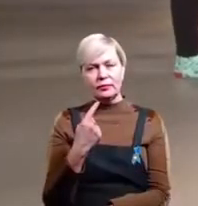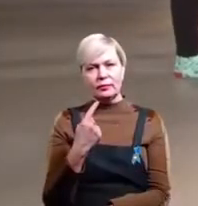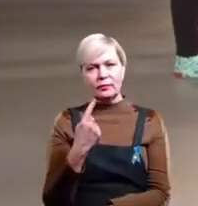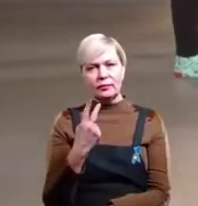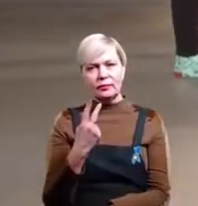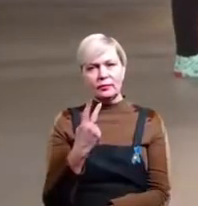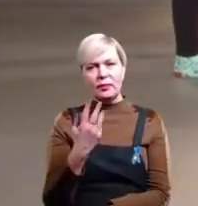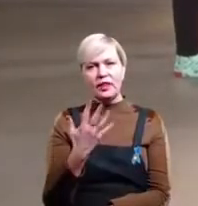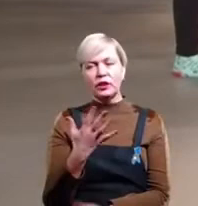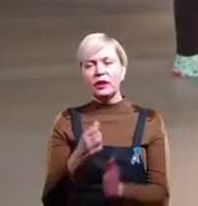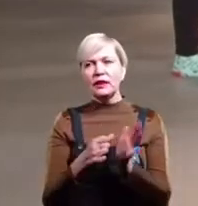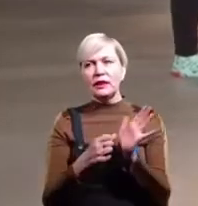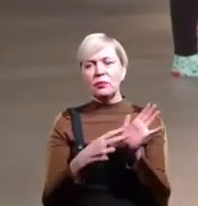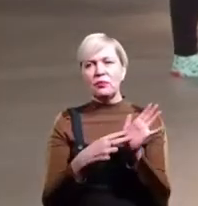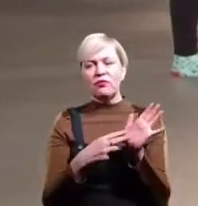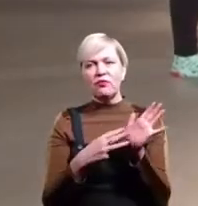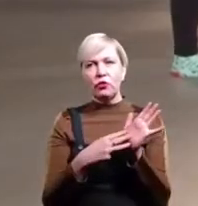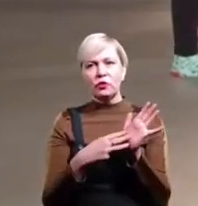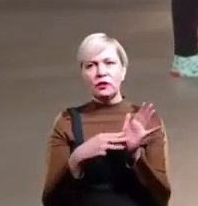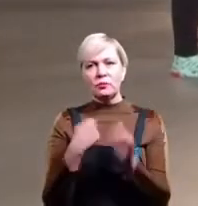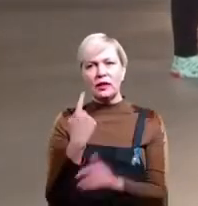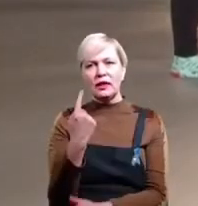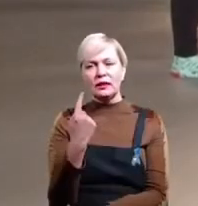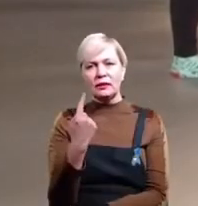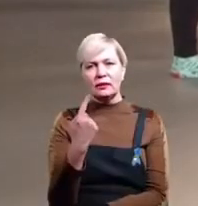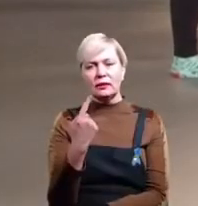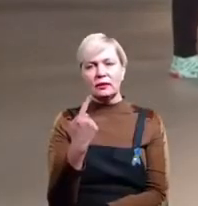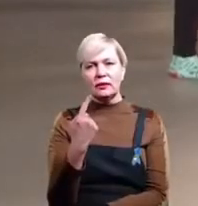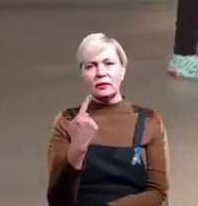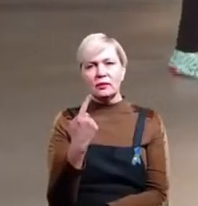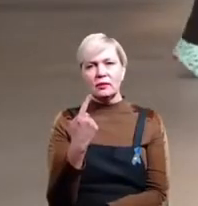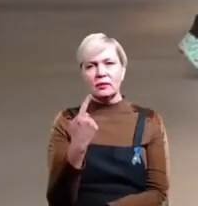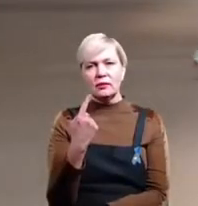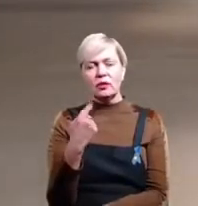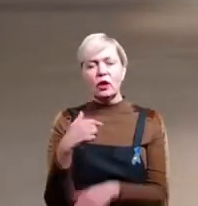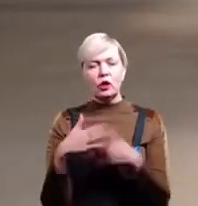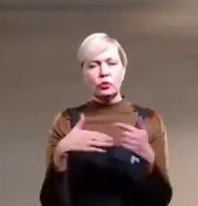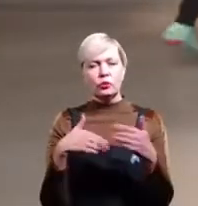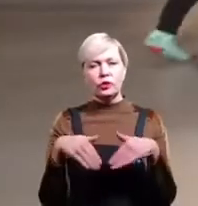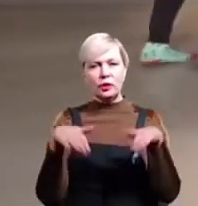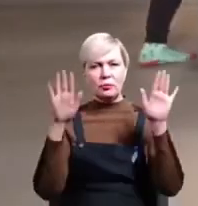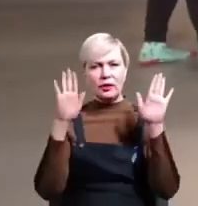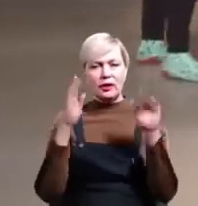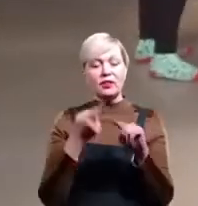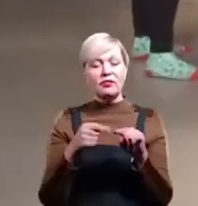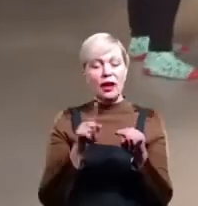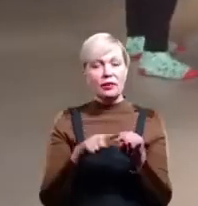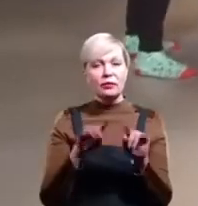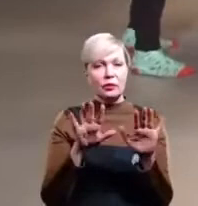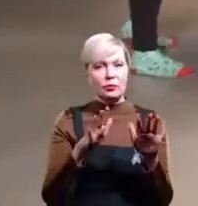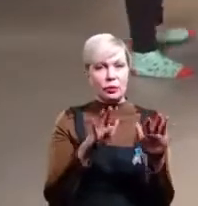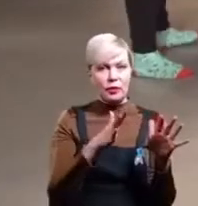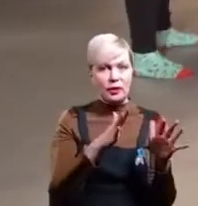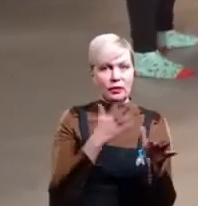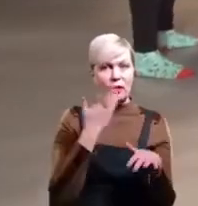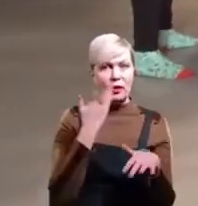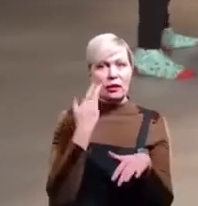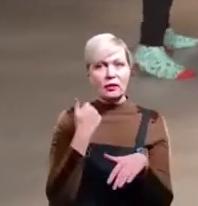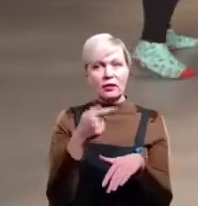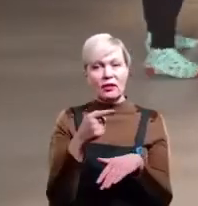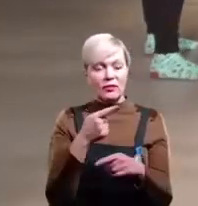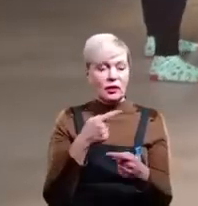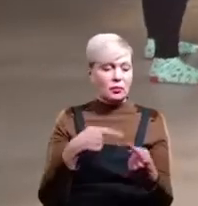Пять, шесть, семь, восемь, раз. Поднять ручки. В этот момент, когда вы делаете